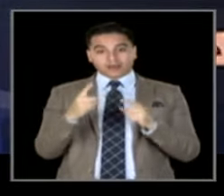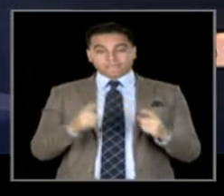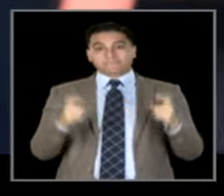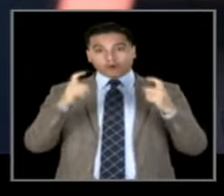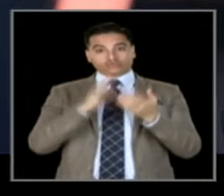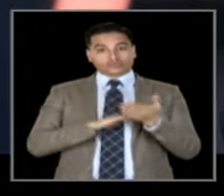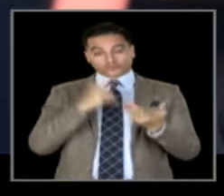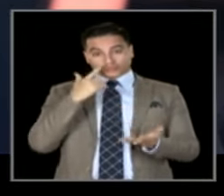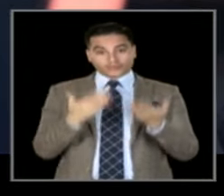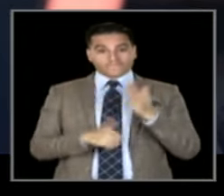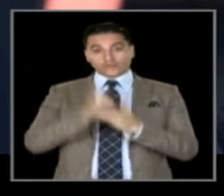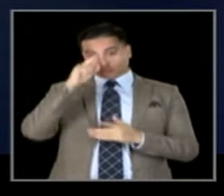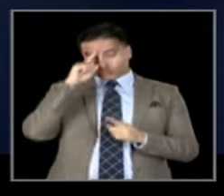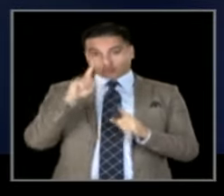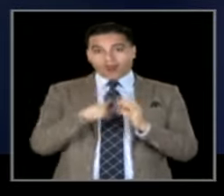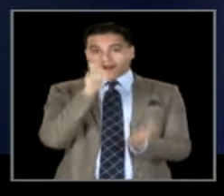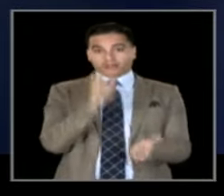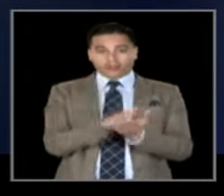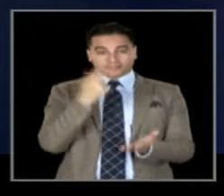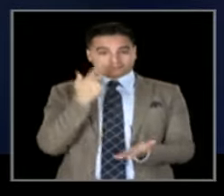ان شاء الله نقدر نحسم الفوز في عجله الحظ.